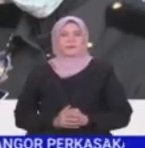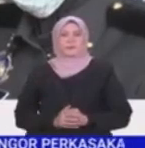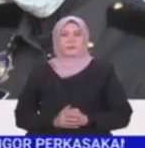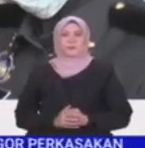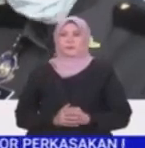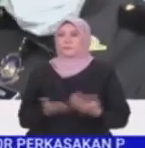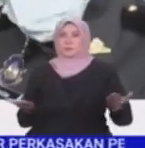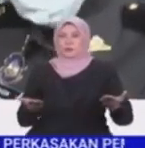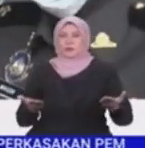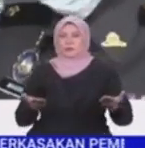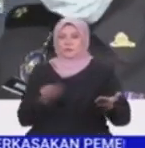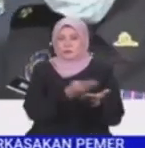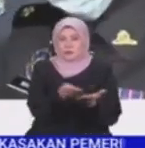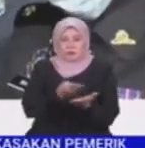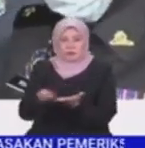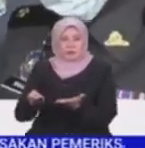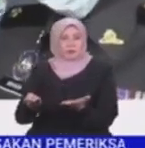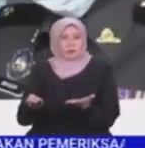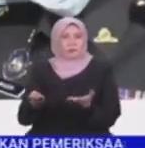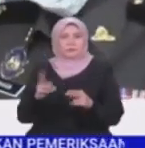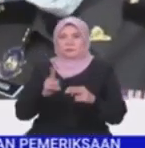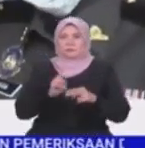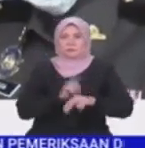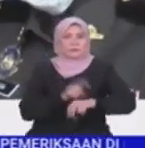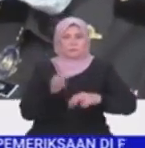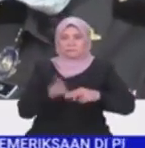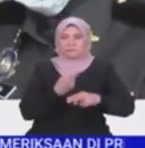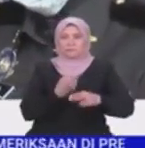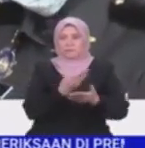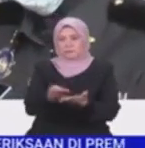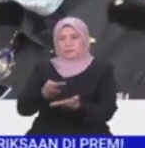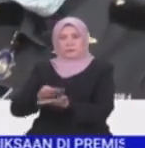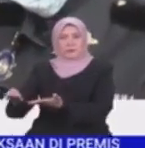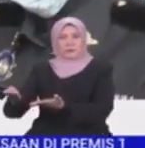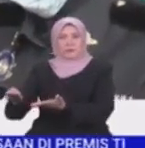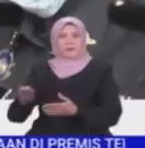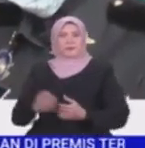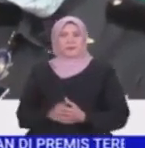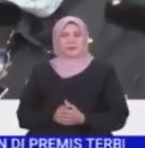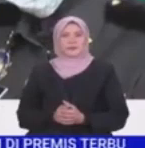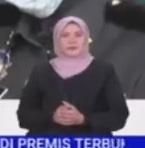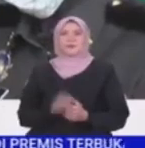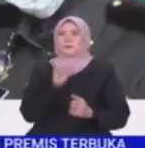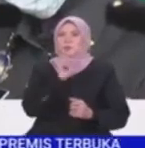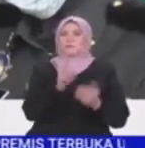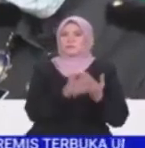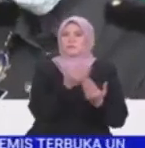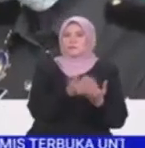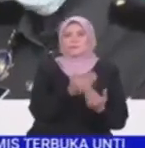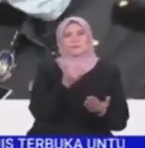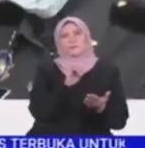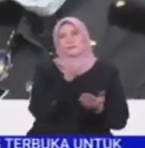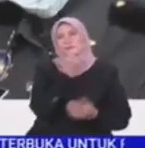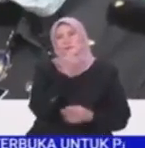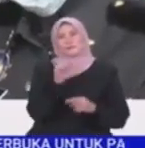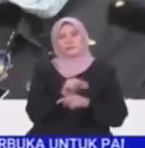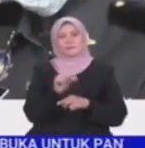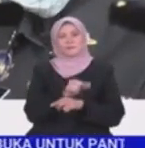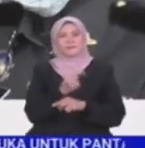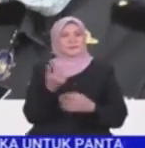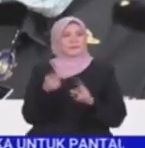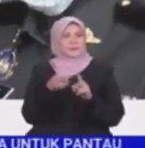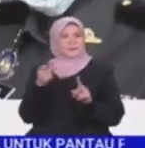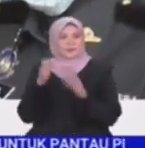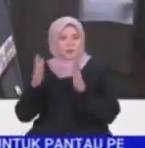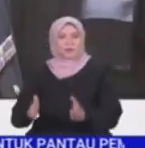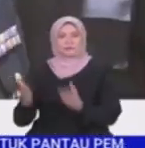demand adalah tertumpu dalam masa yang singkat. Jadi keadaan ini adalah satu keadaan yang sangat mudah untuk disalahgunakan oleh pihak-pihak